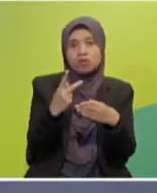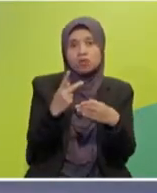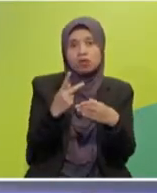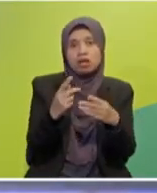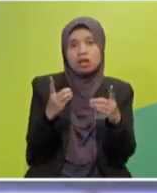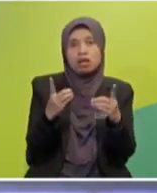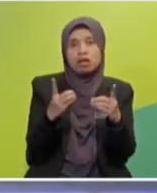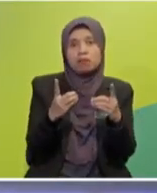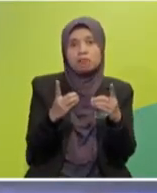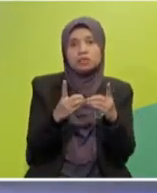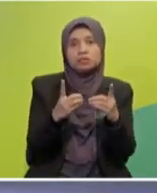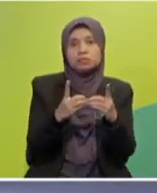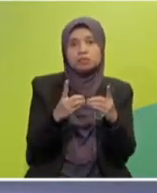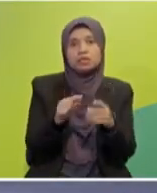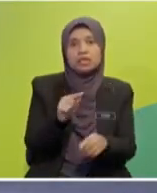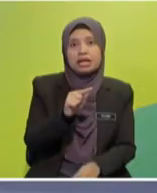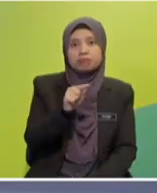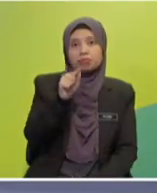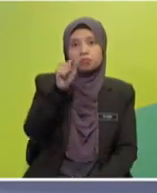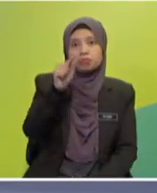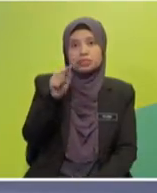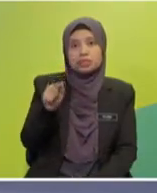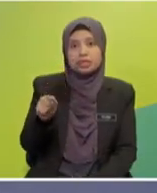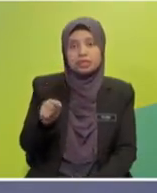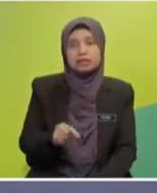di atas. Okey. Baik.